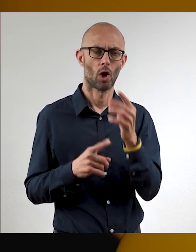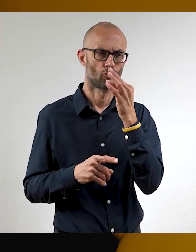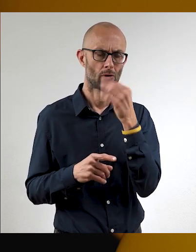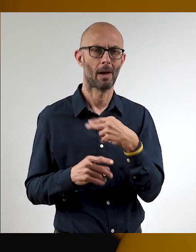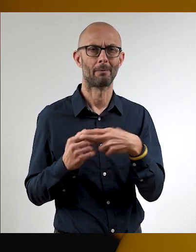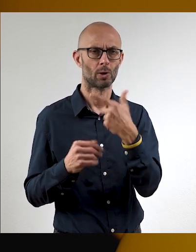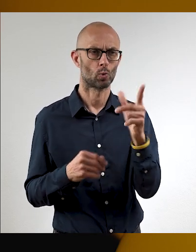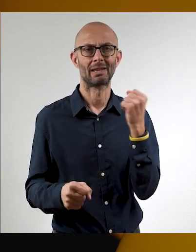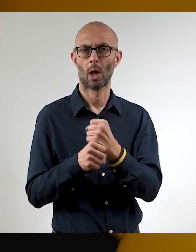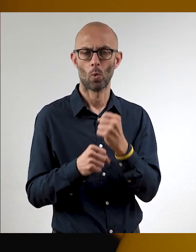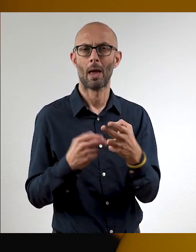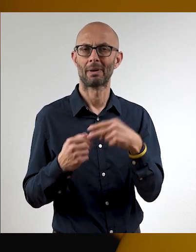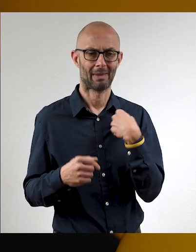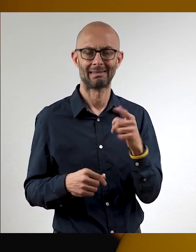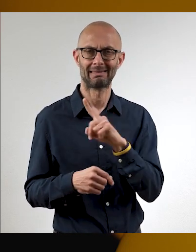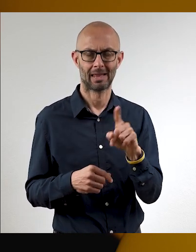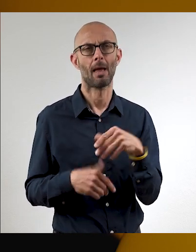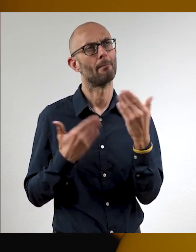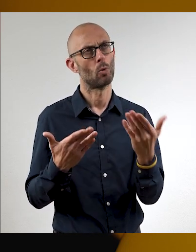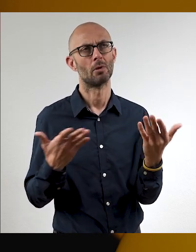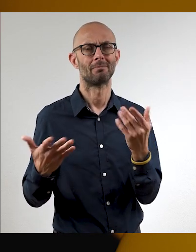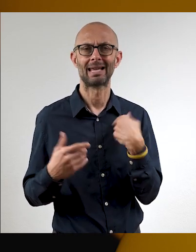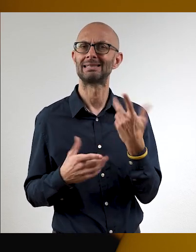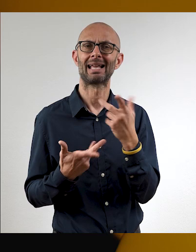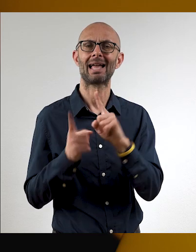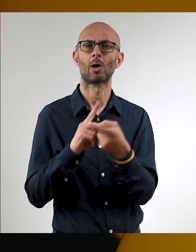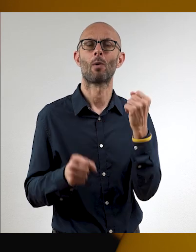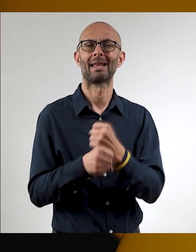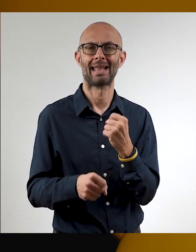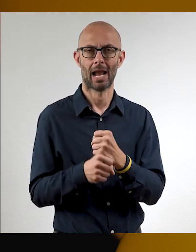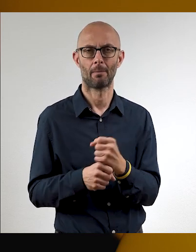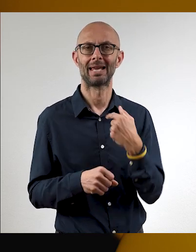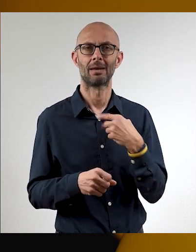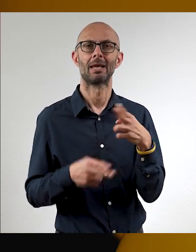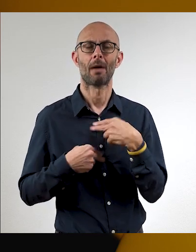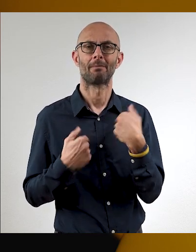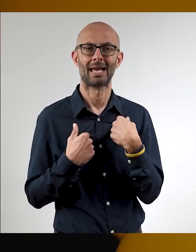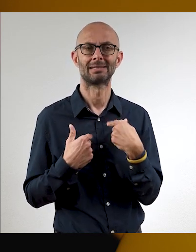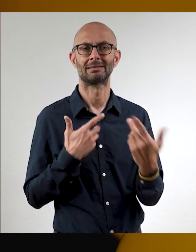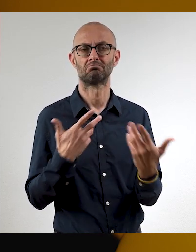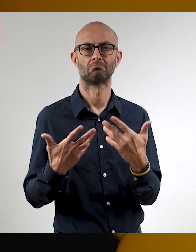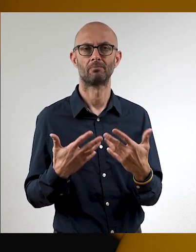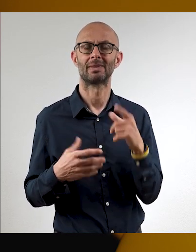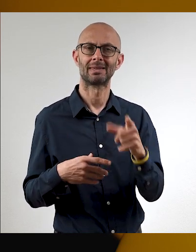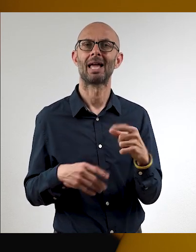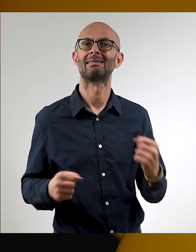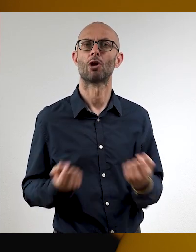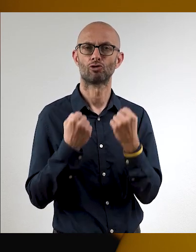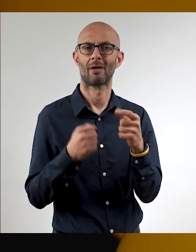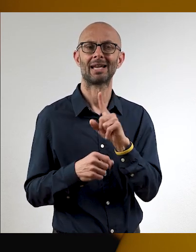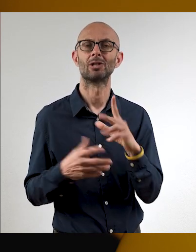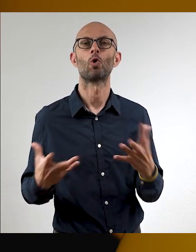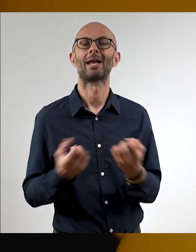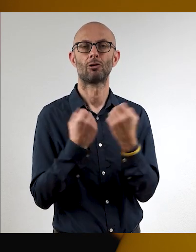če pri drugih končikuje, pa pri meni ne, potem jaz nekaj narobe delam. Ne? Imam jaz, ne vem, take težave, ki